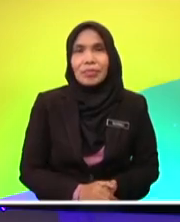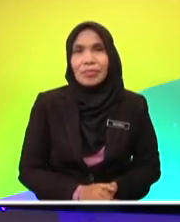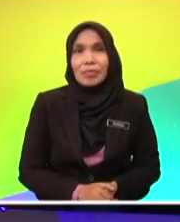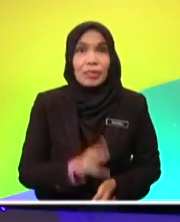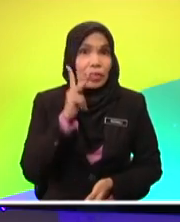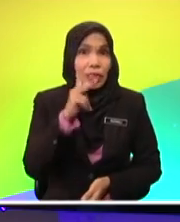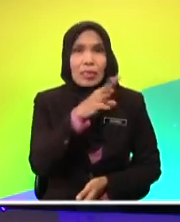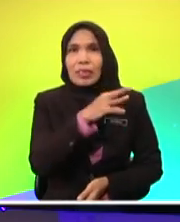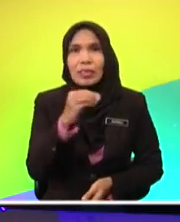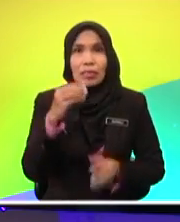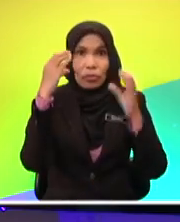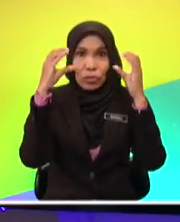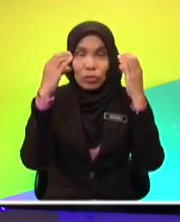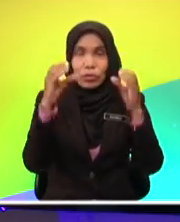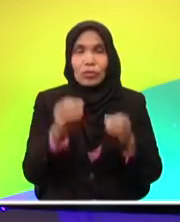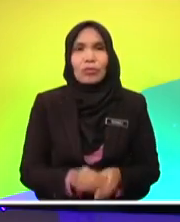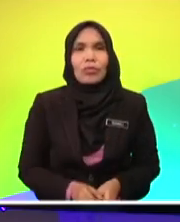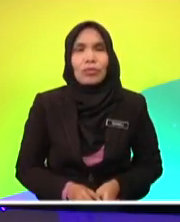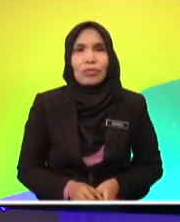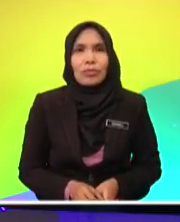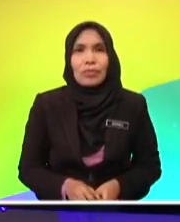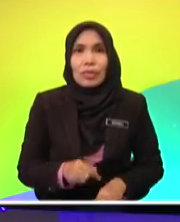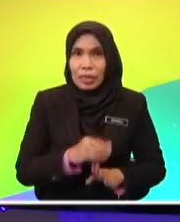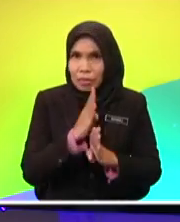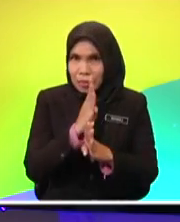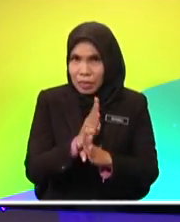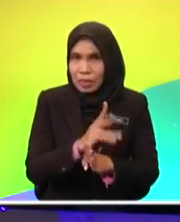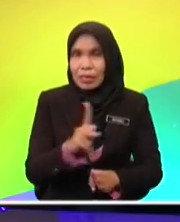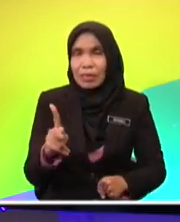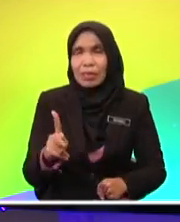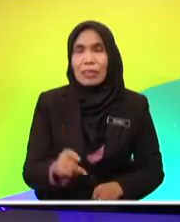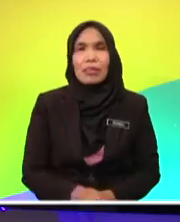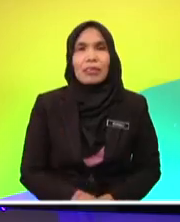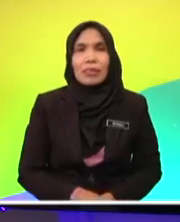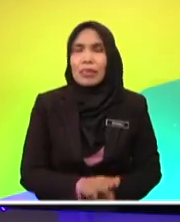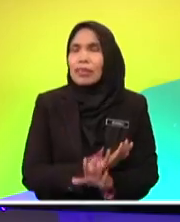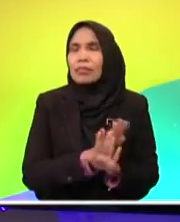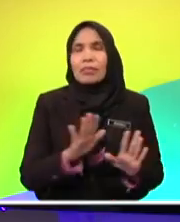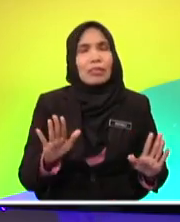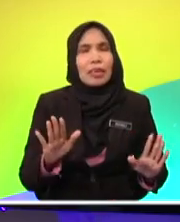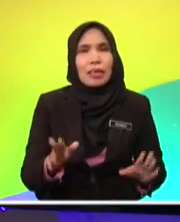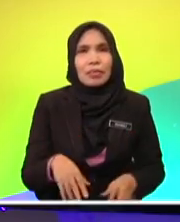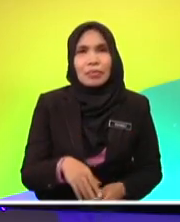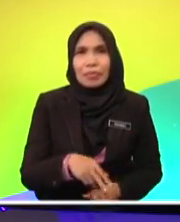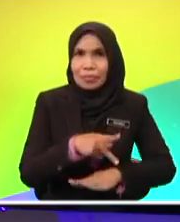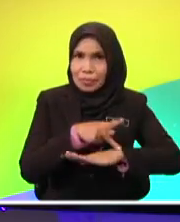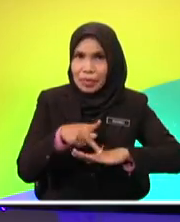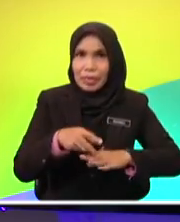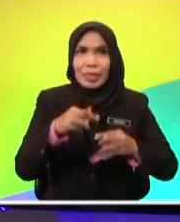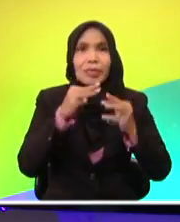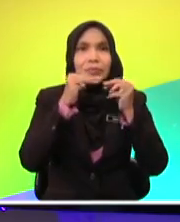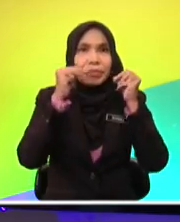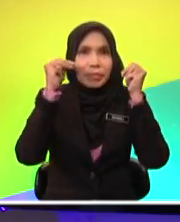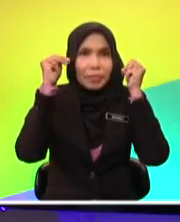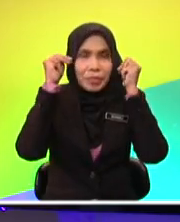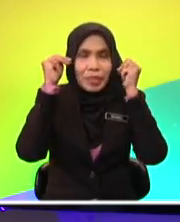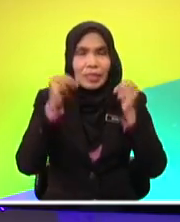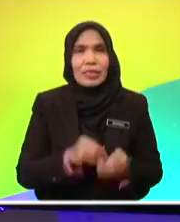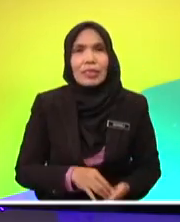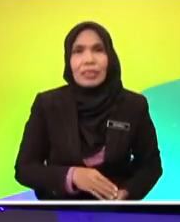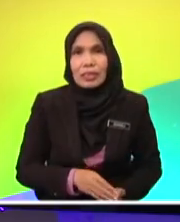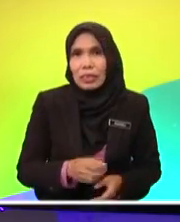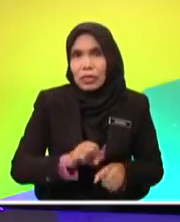penyampai pada hari ini dibenarkan untuk membuka pelitup muka bagi memudahkan sesi pembelajaran untuk murid-murid